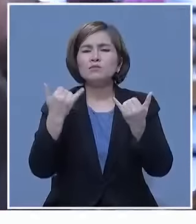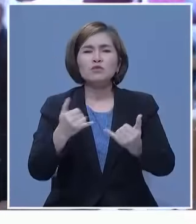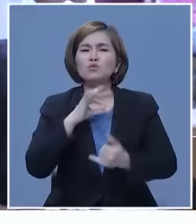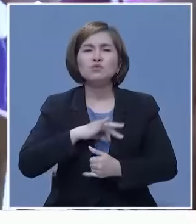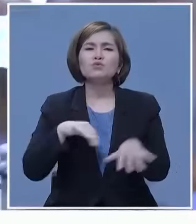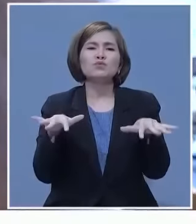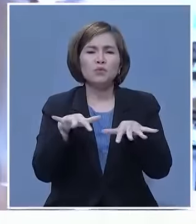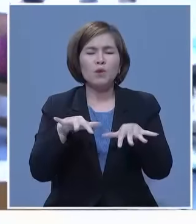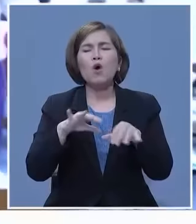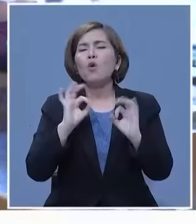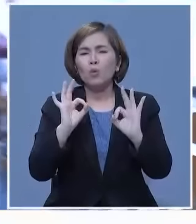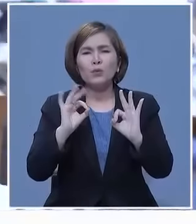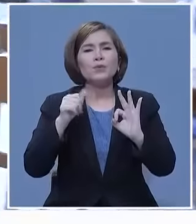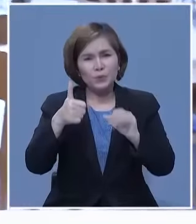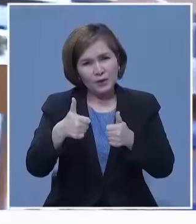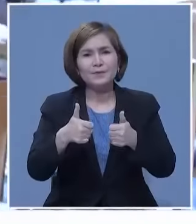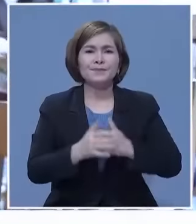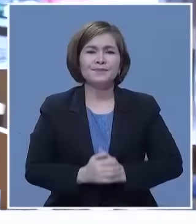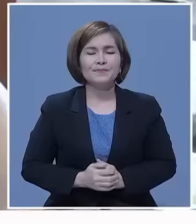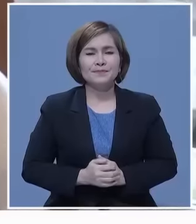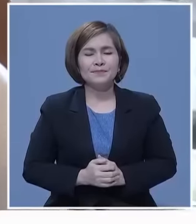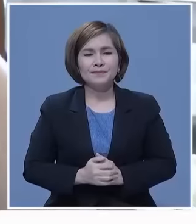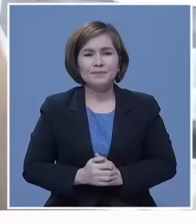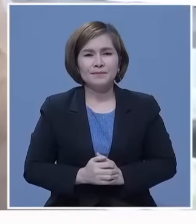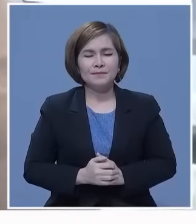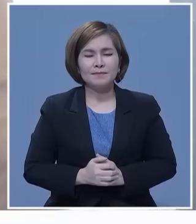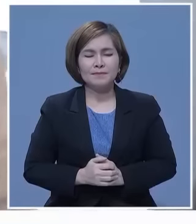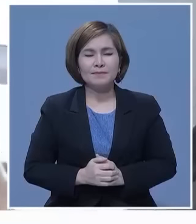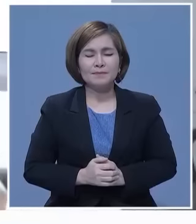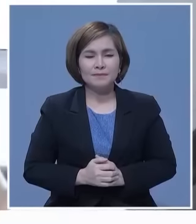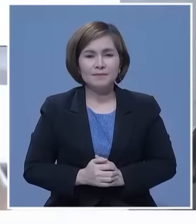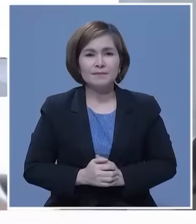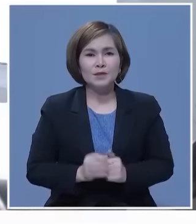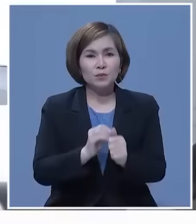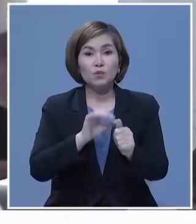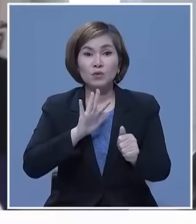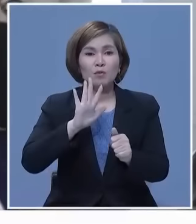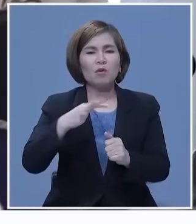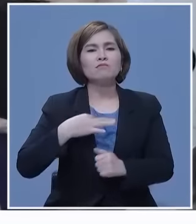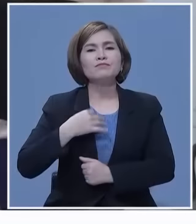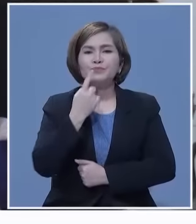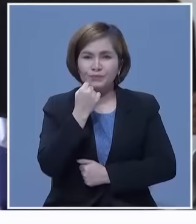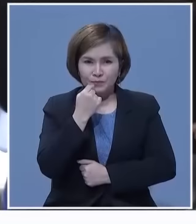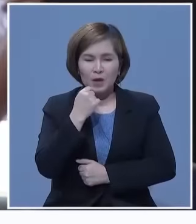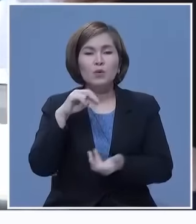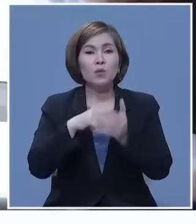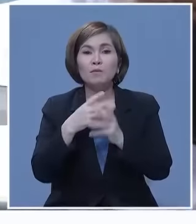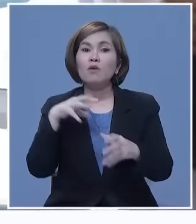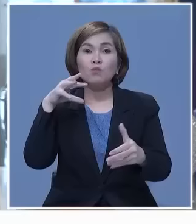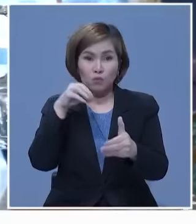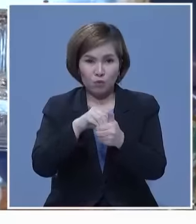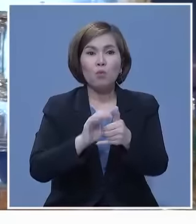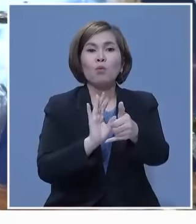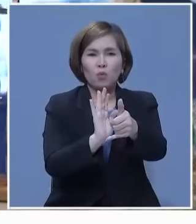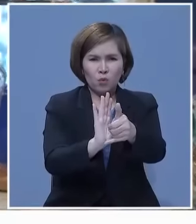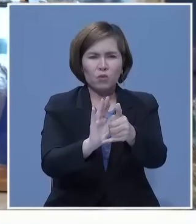แล้วก็ก็แฮปปี้ดีอยู่แบบนี้ก็ได้อเนี่ยมันทำให้บทบาทของการเป็นแกนนำคนเสื้อแดงเนี่ยมันยังคงอยู่ไงว่า